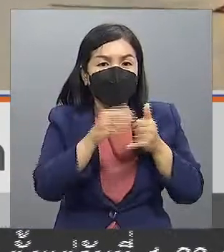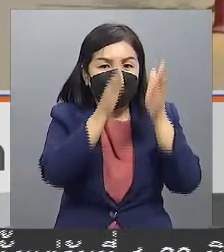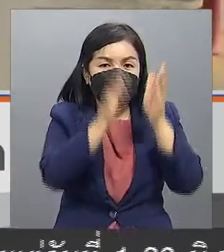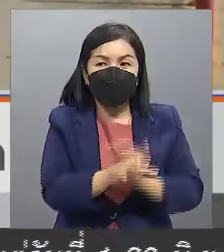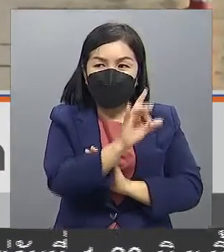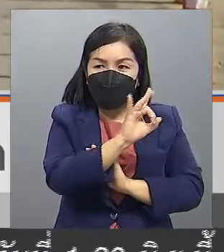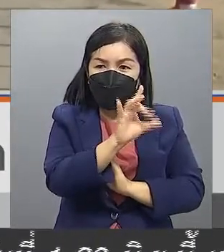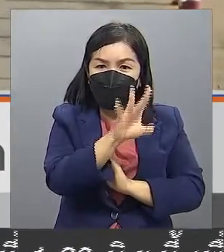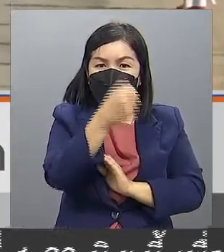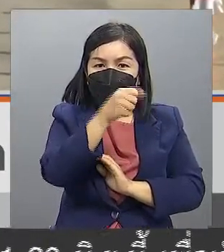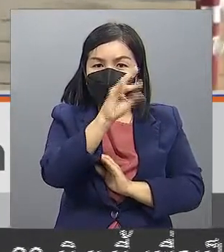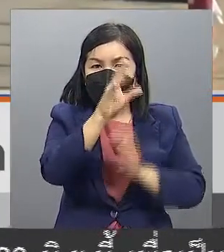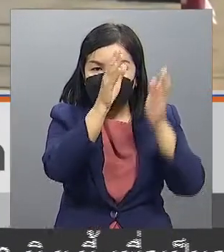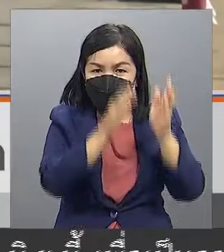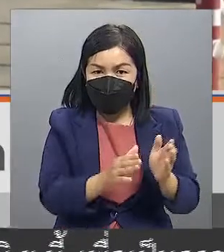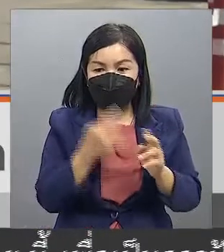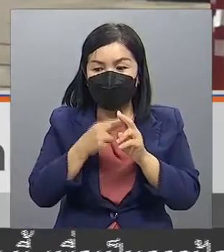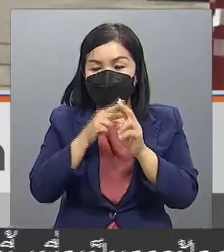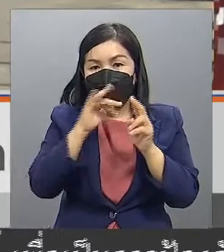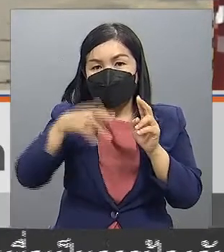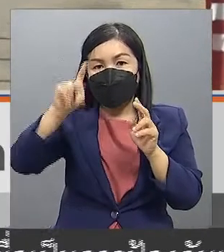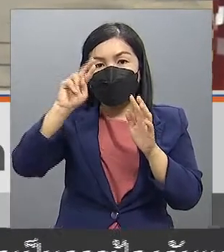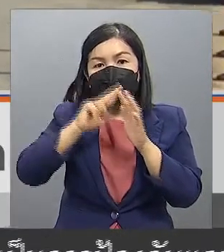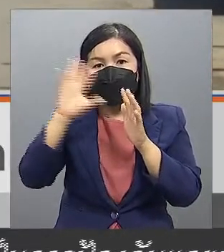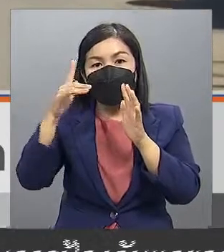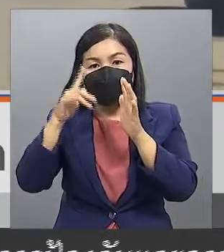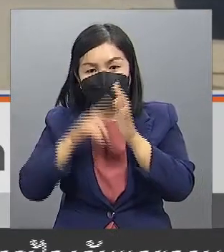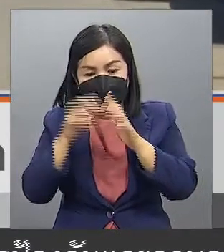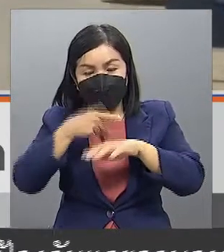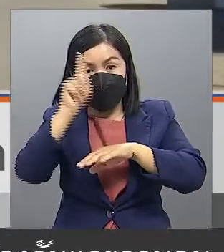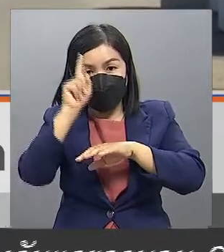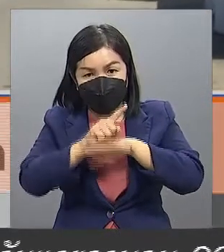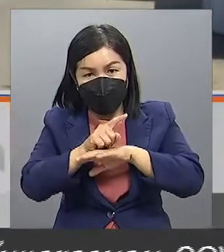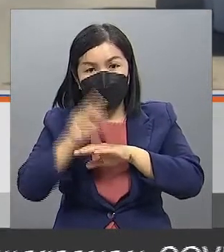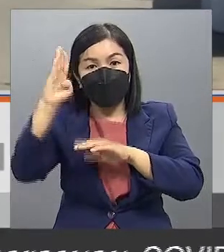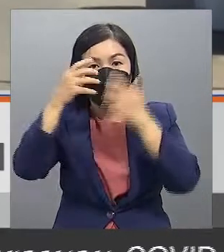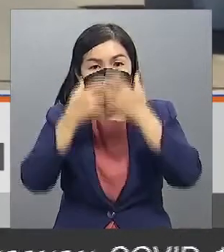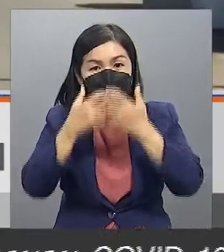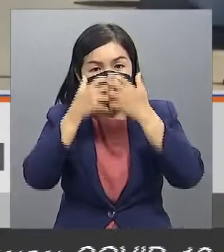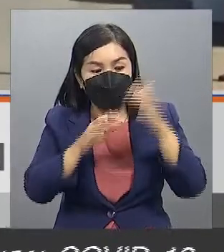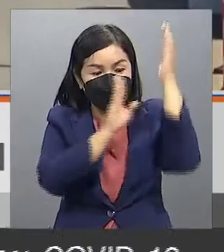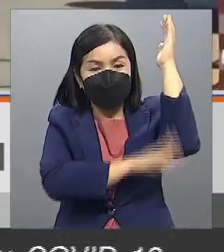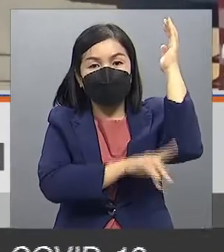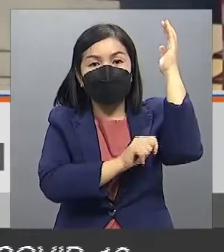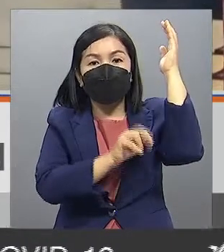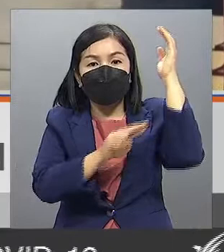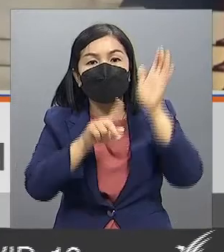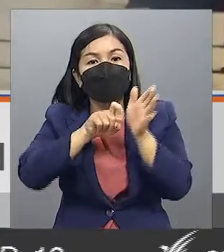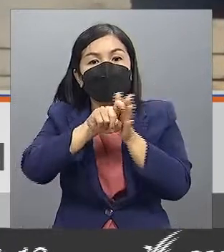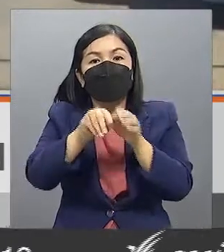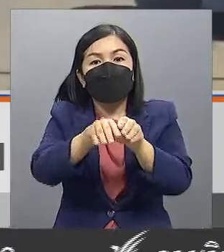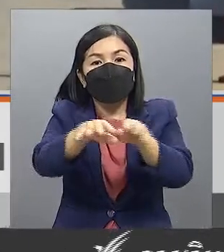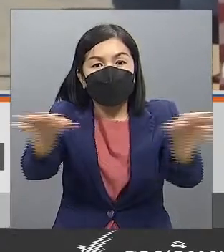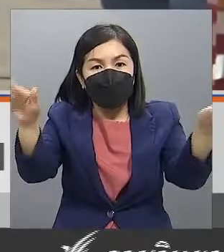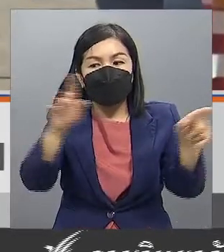ชางามรัตนกุลประธานสภาอุตสาหกรรมจังหวัดตรังกล่าวว่าการแพร่ระบาดในโรงงานอุตสาหกรรมหลายจังหวัด